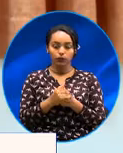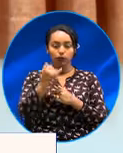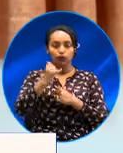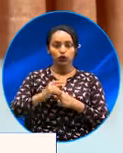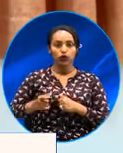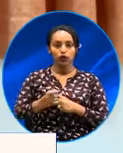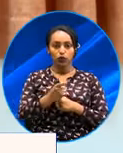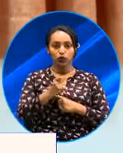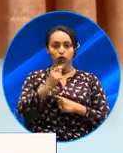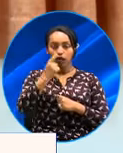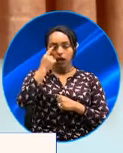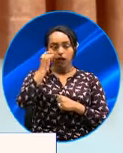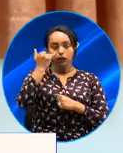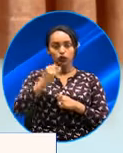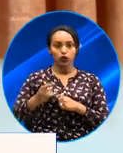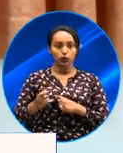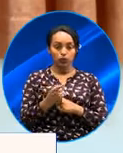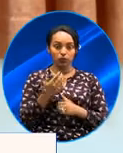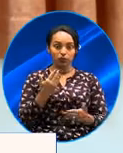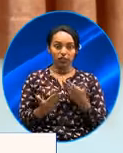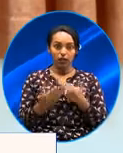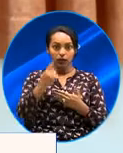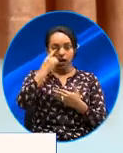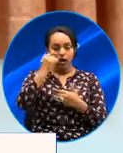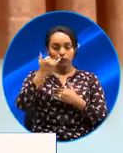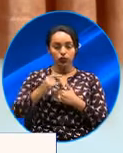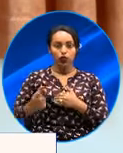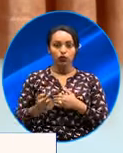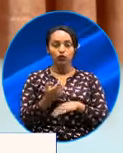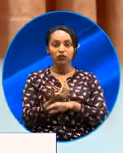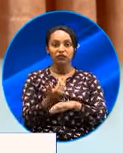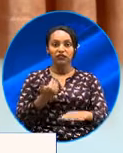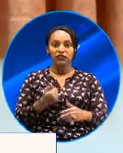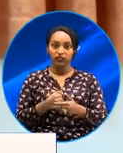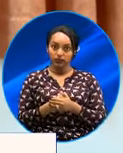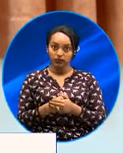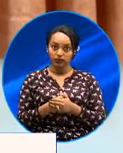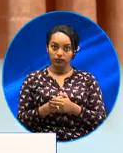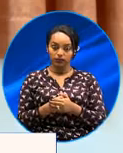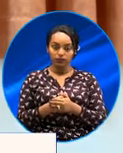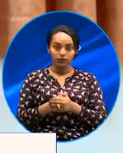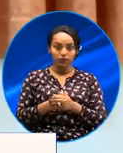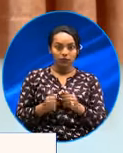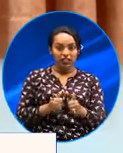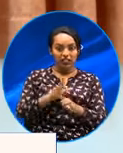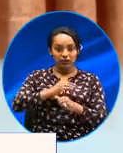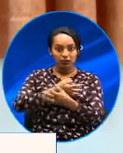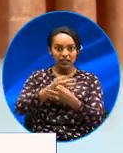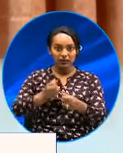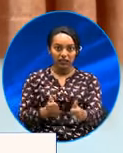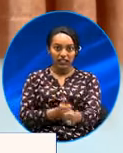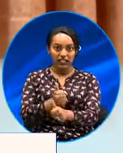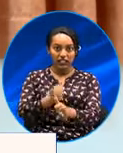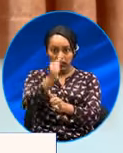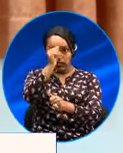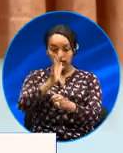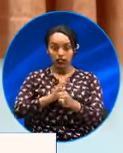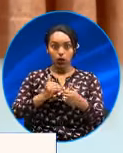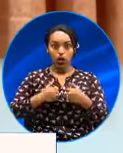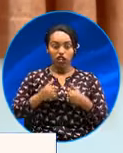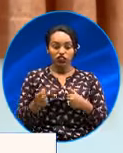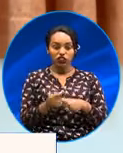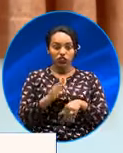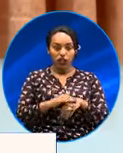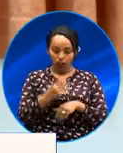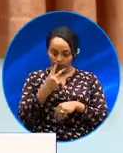ቢጫ መሆን ነው። የአይን ቢጫ መሆን ነው። ምናልባትም አይን ቢጫ ከመሆኑ በፊት ኦብዘርቭ የሚያደርግና በደንብ የሚከታተል ሰው ካለ